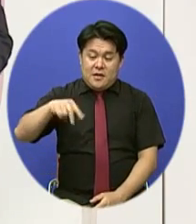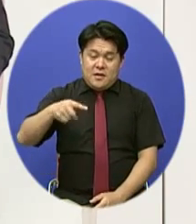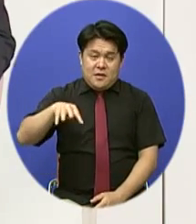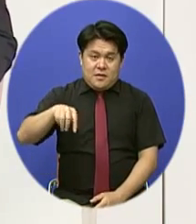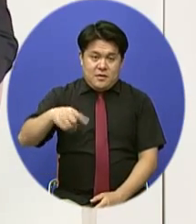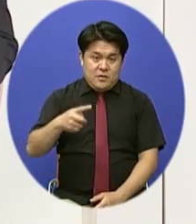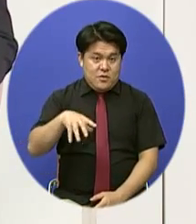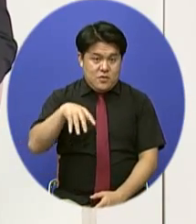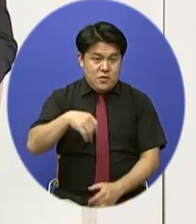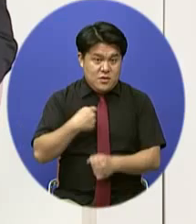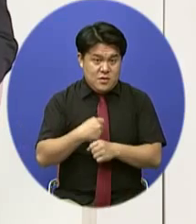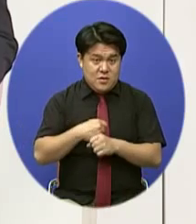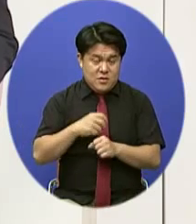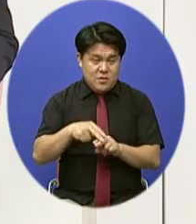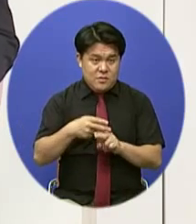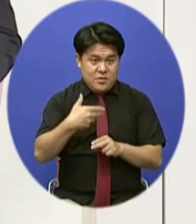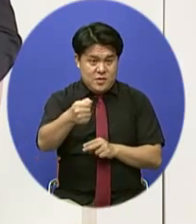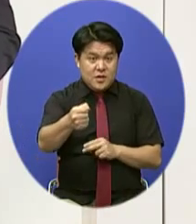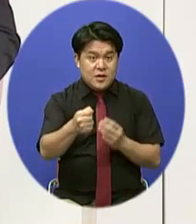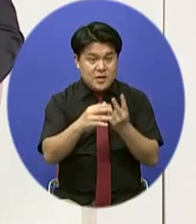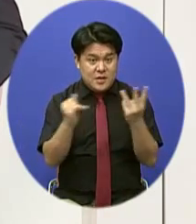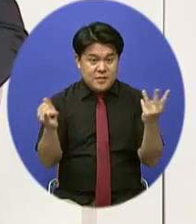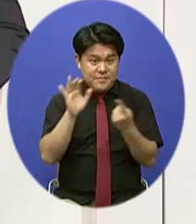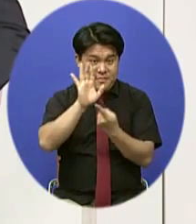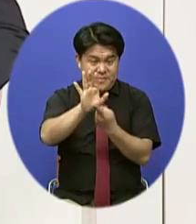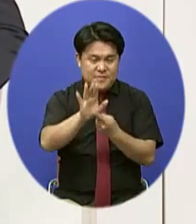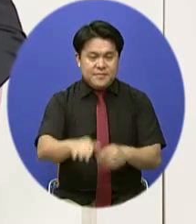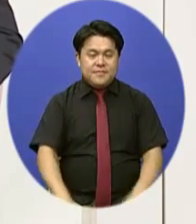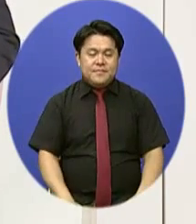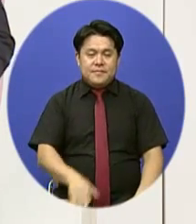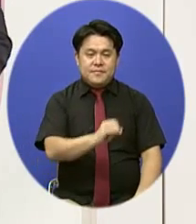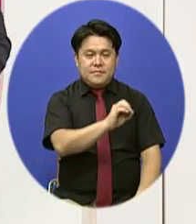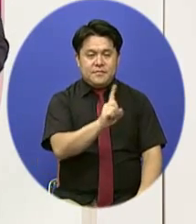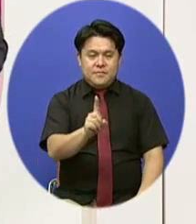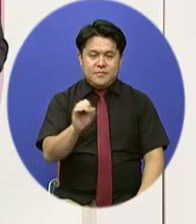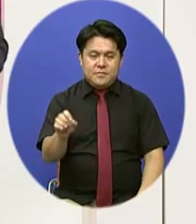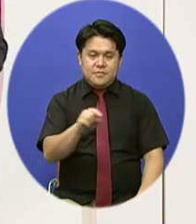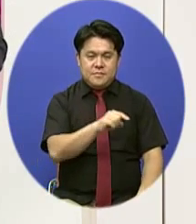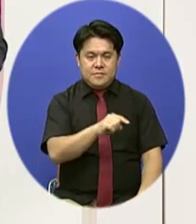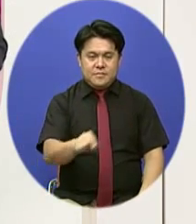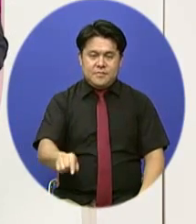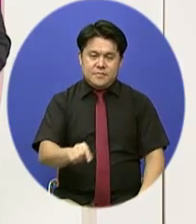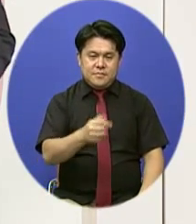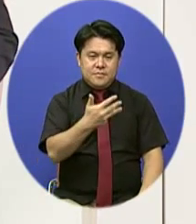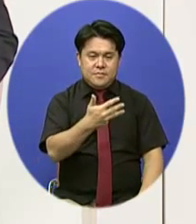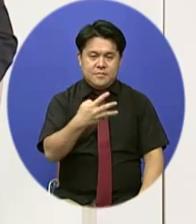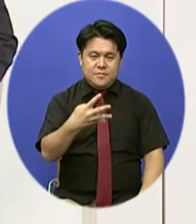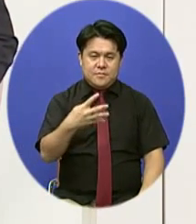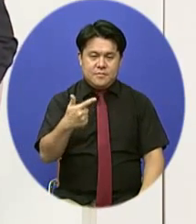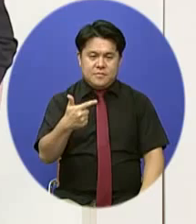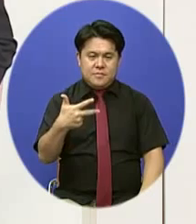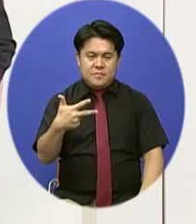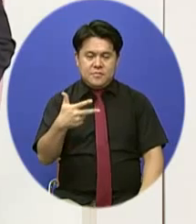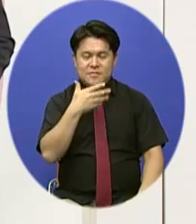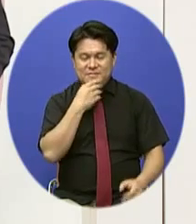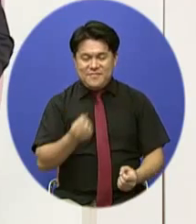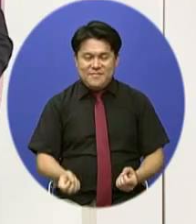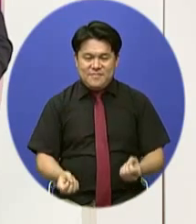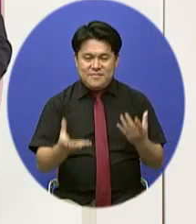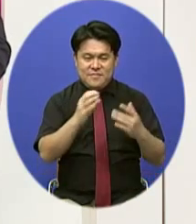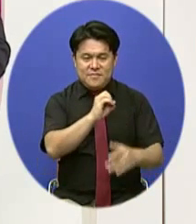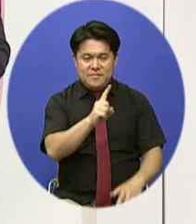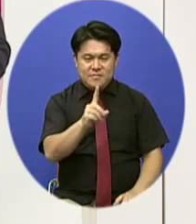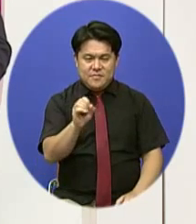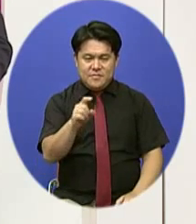브랜드 제품 드릴 네. 또 세 분 발표하겠습니다. 자, 010으로 시작됩니다. 8467 님 축하합니다. 네,